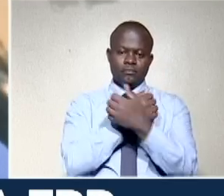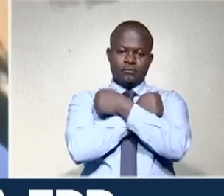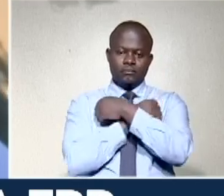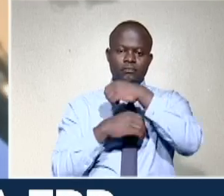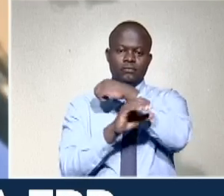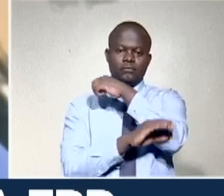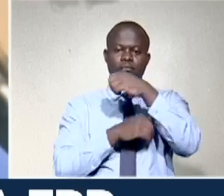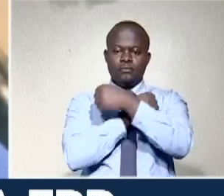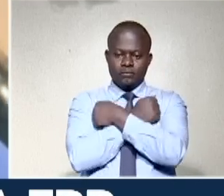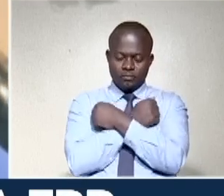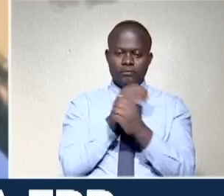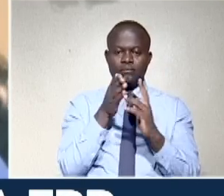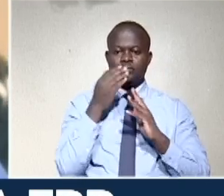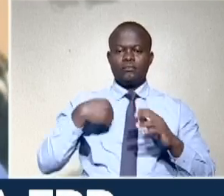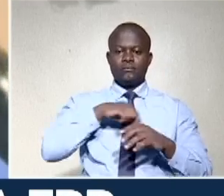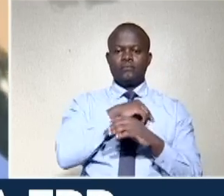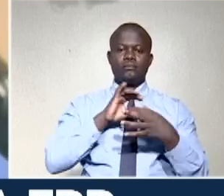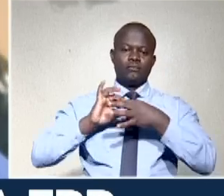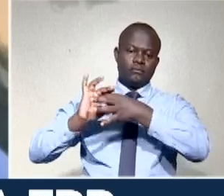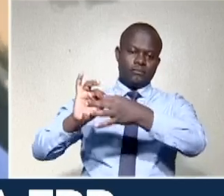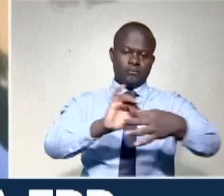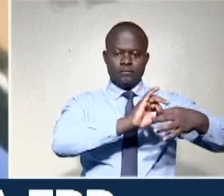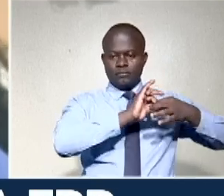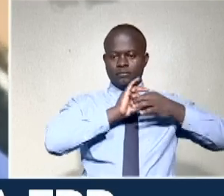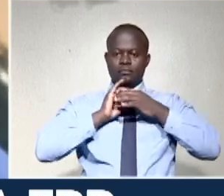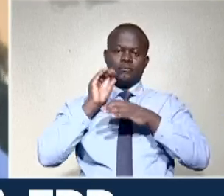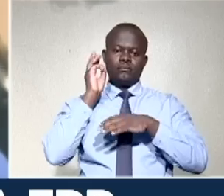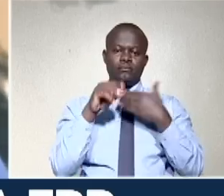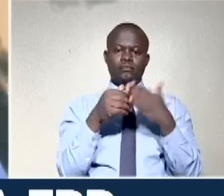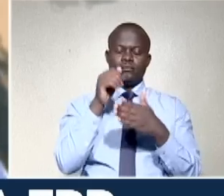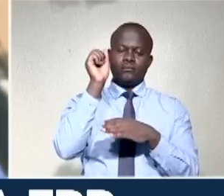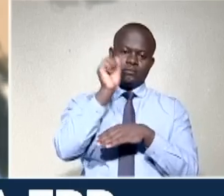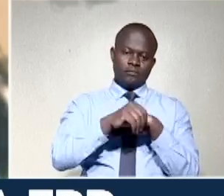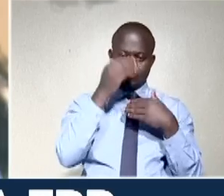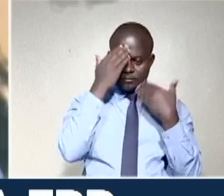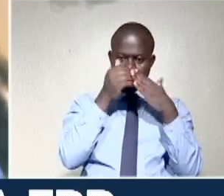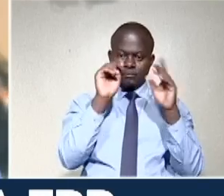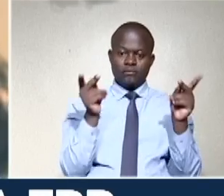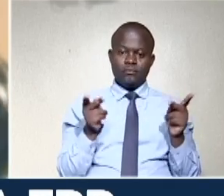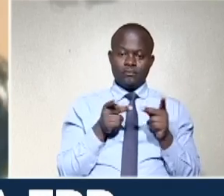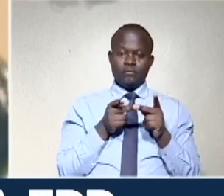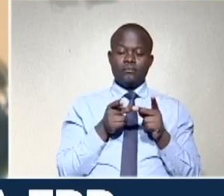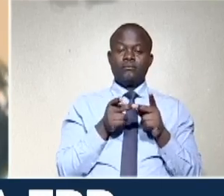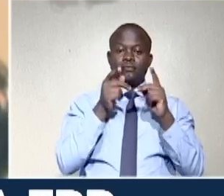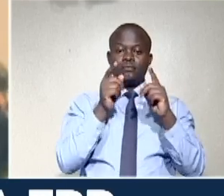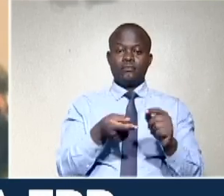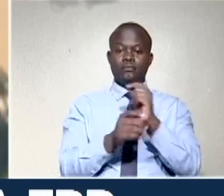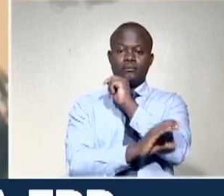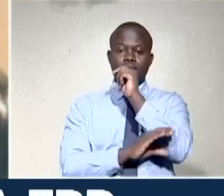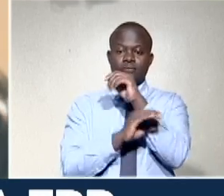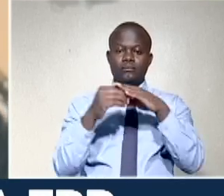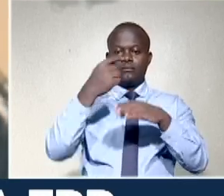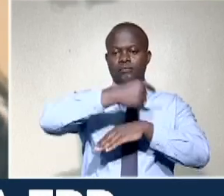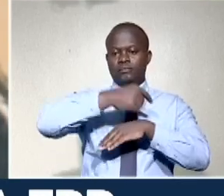igihugu gukunda hagati yacu kunga ubumwe akari byo bizadushoboza kugira ngo aho ababyeyi bacu bageje igihugu uyu